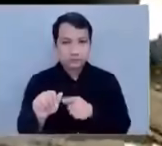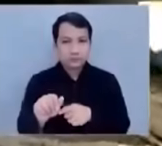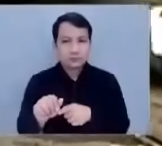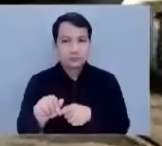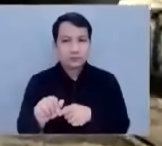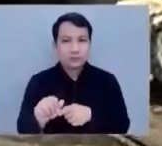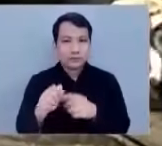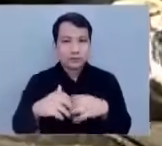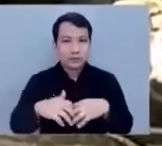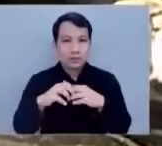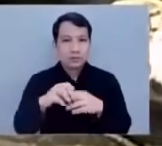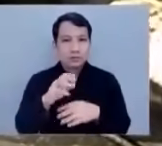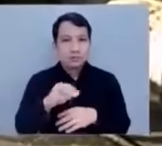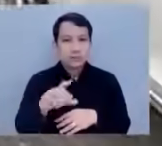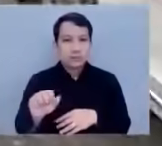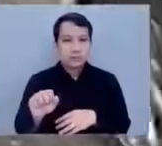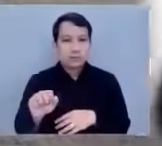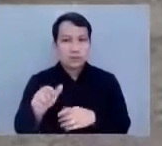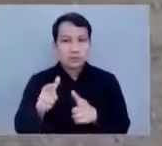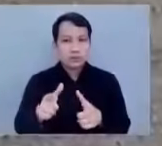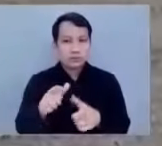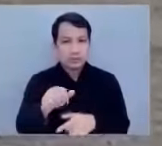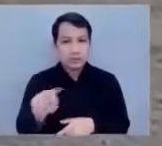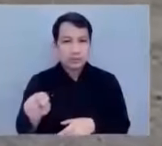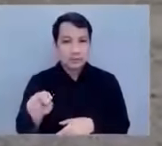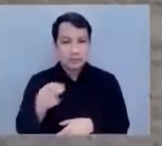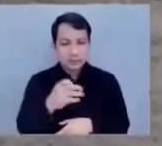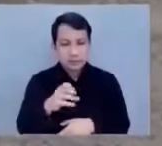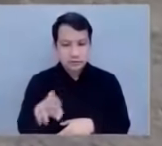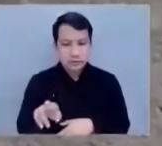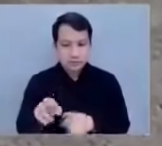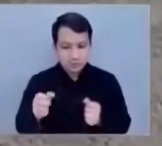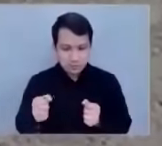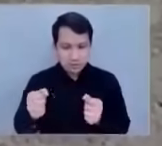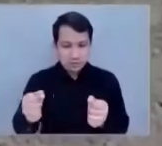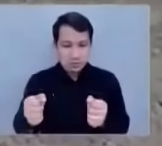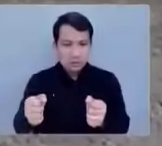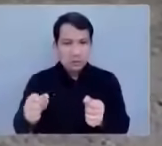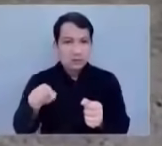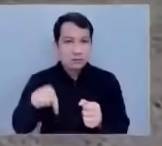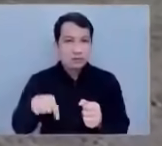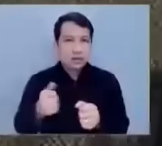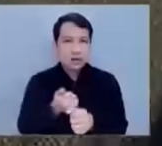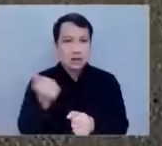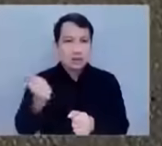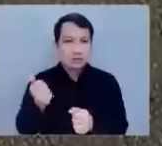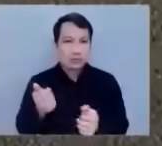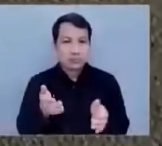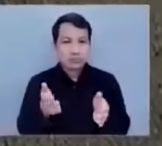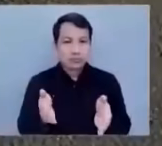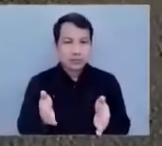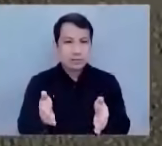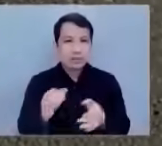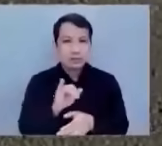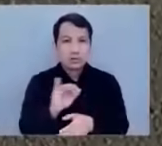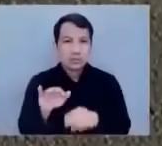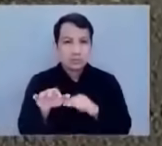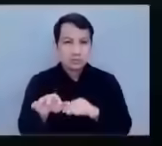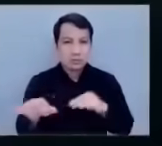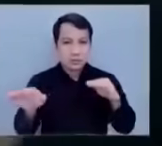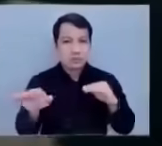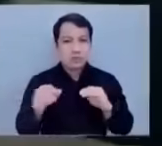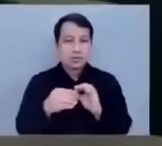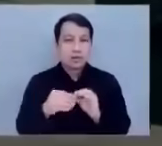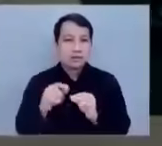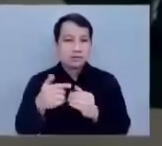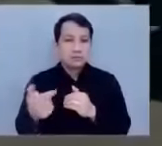itinalagang mabuhay lanes sa Metro Manila. Ito yung mga kalsadang itinalaga bilang alternatibong ruta kapag usad pagong ng trapiko sa mga